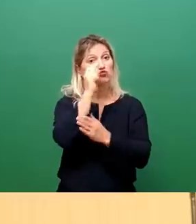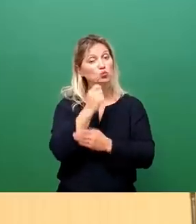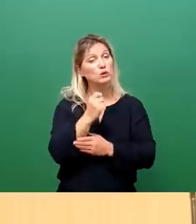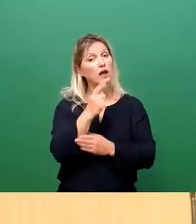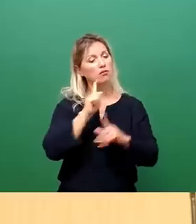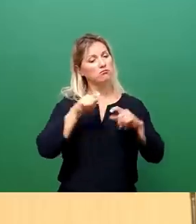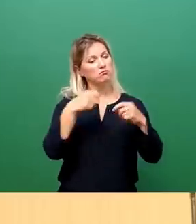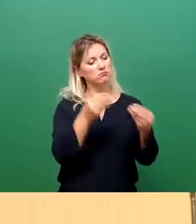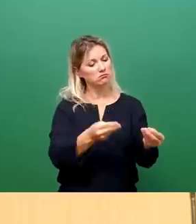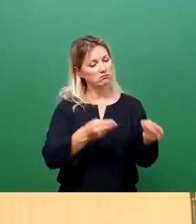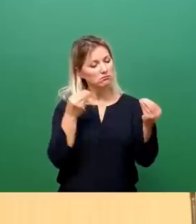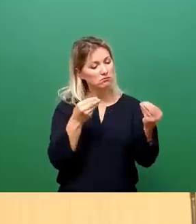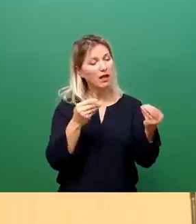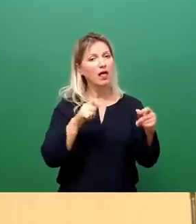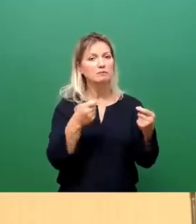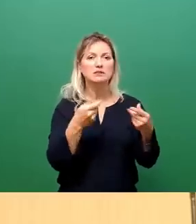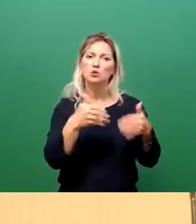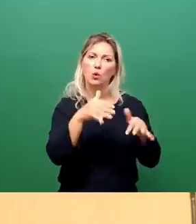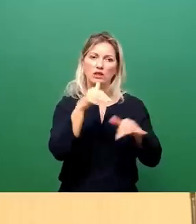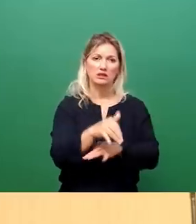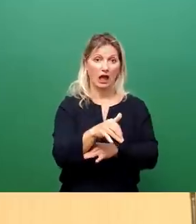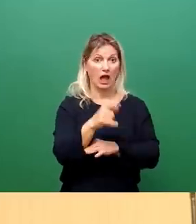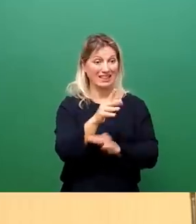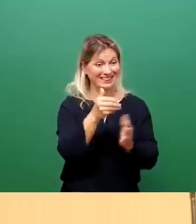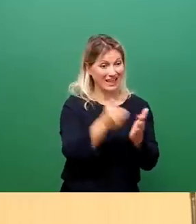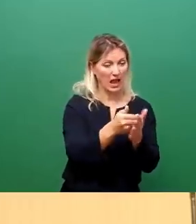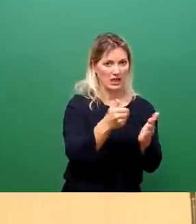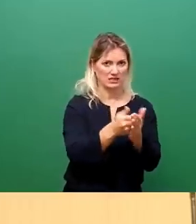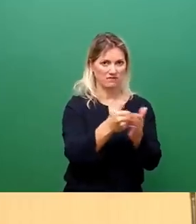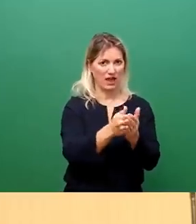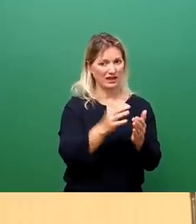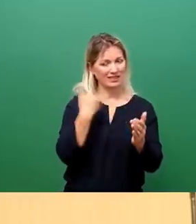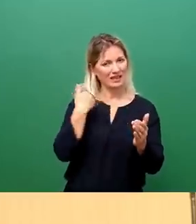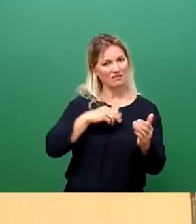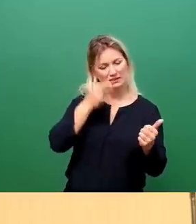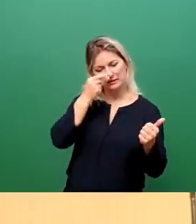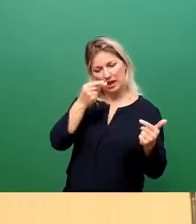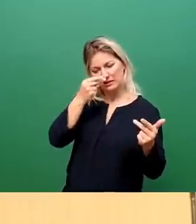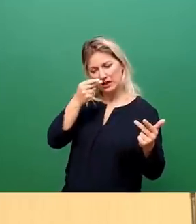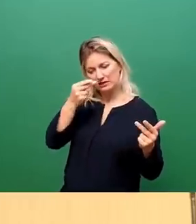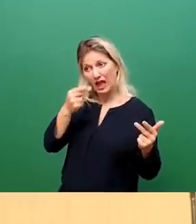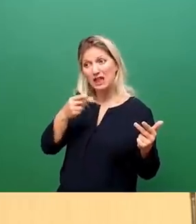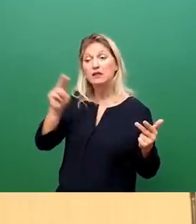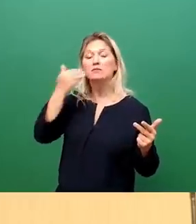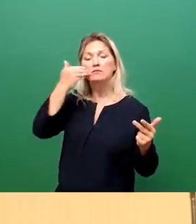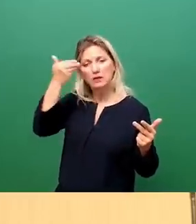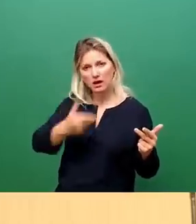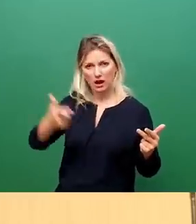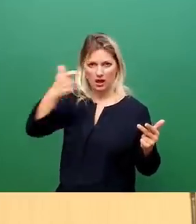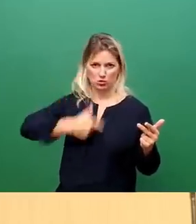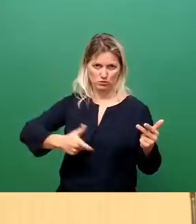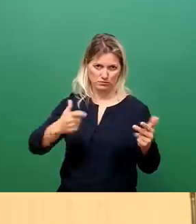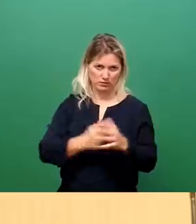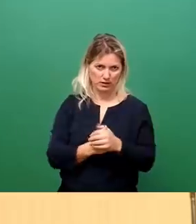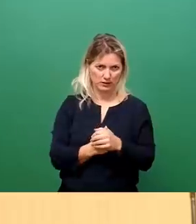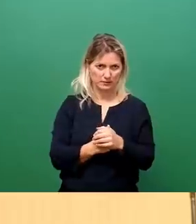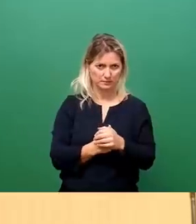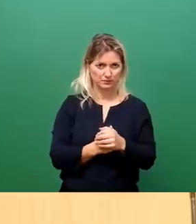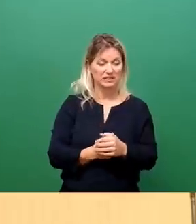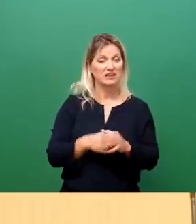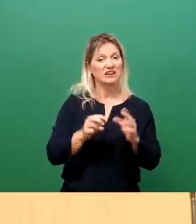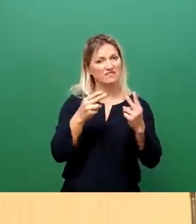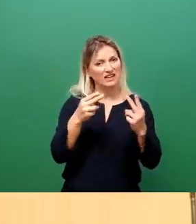Aber gerade deshalb sollte unseren praktischen Beobachtungen allerhöchste Aufmerksamkeit zukommen. Lassen Sie uns gemeinsam,